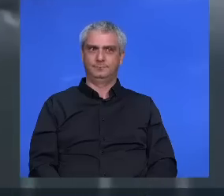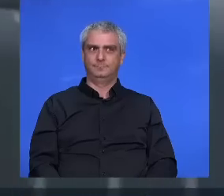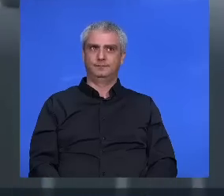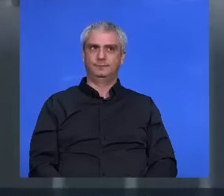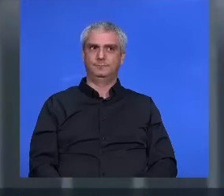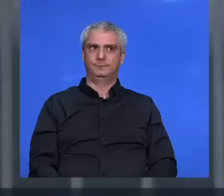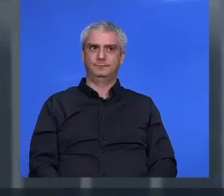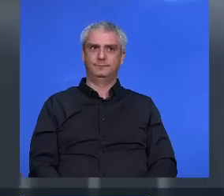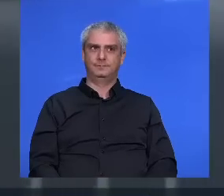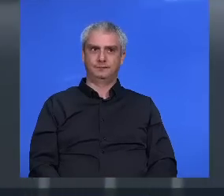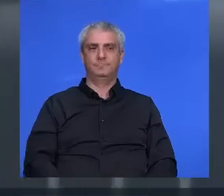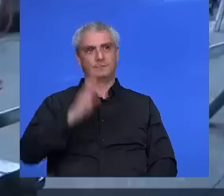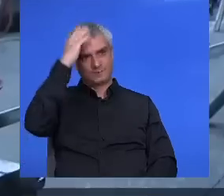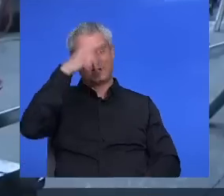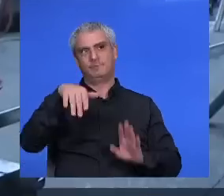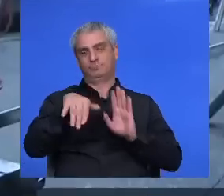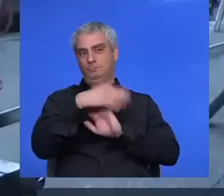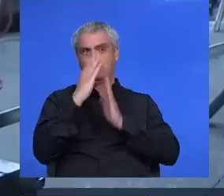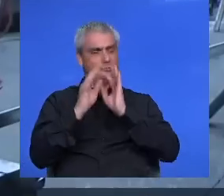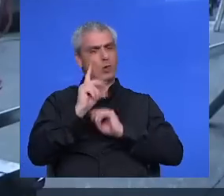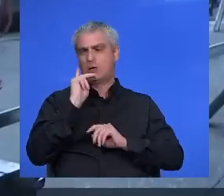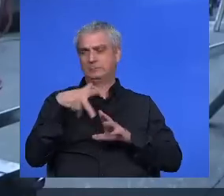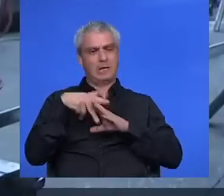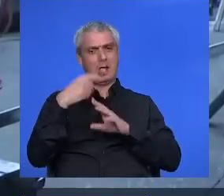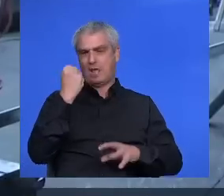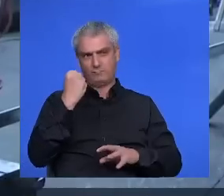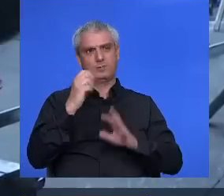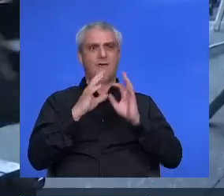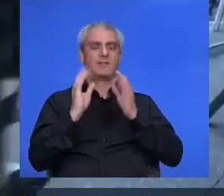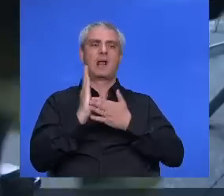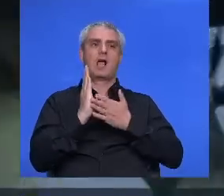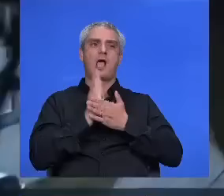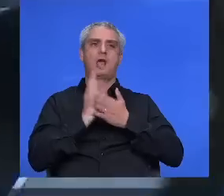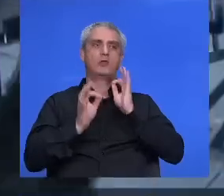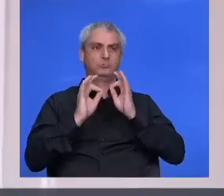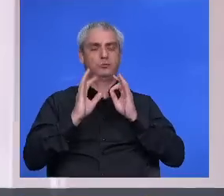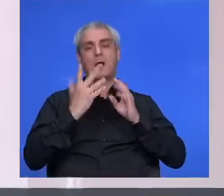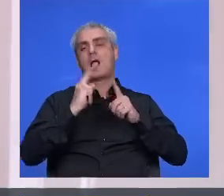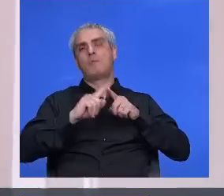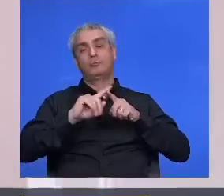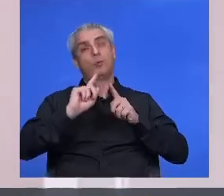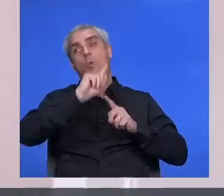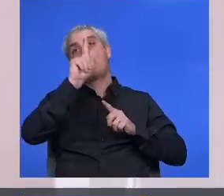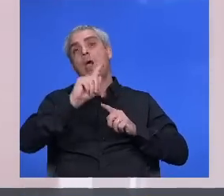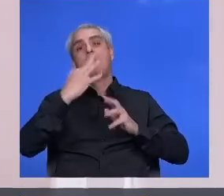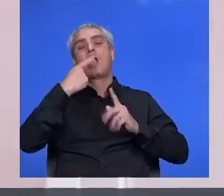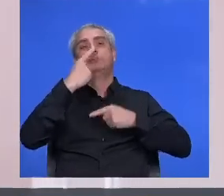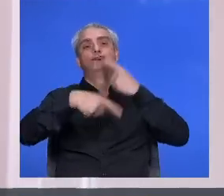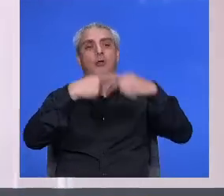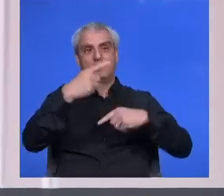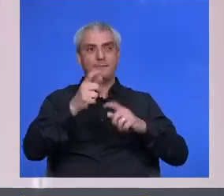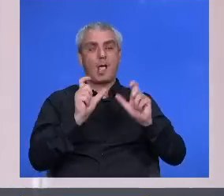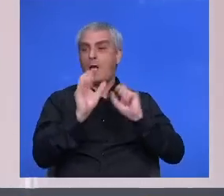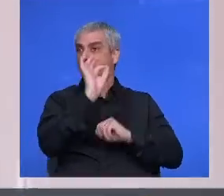טראמפ יעזוב את בית המשפט ללא צורך בערבות ויתחיל בהכנות למשפטו שיארך חודשים ואולי אף שנים. קו ההגנה של הנשיא